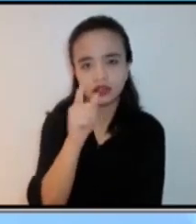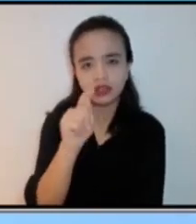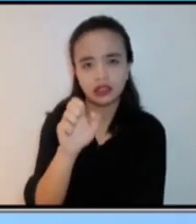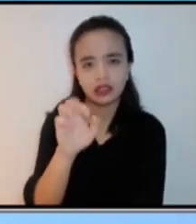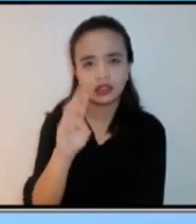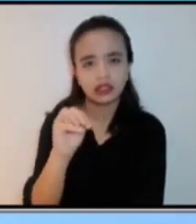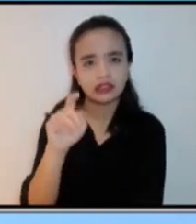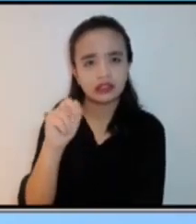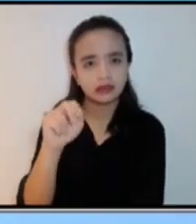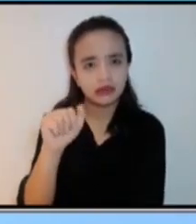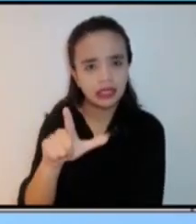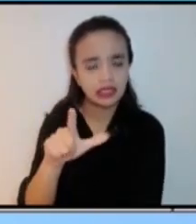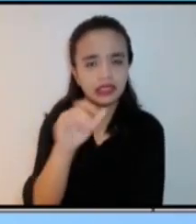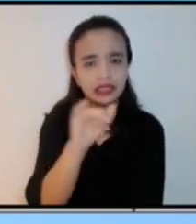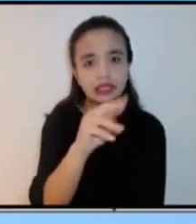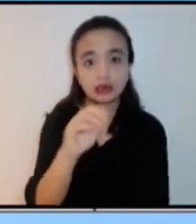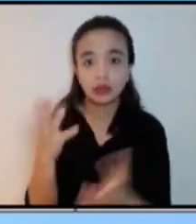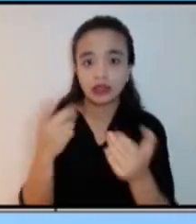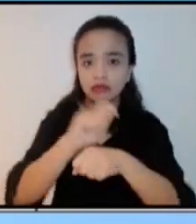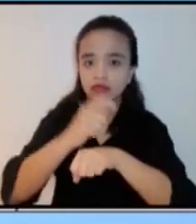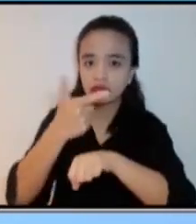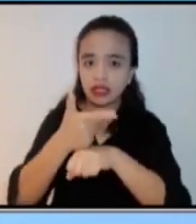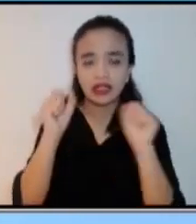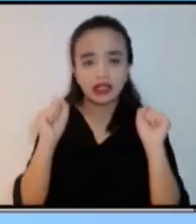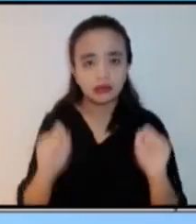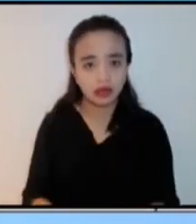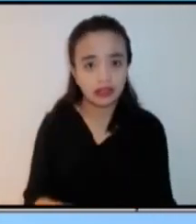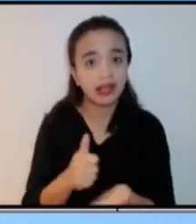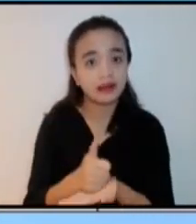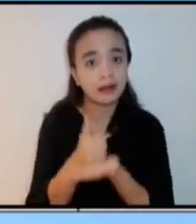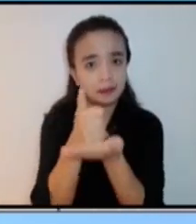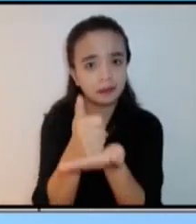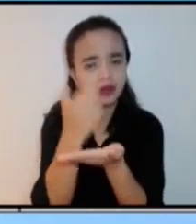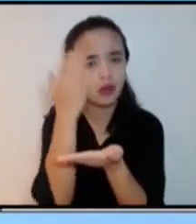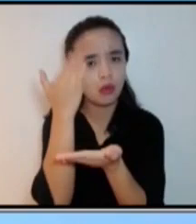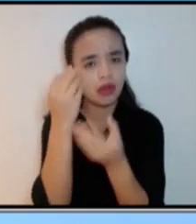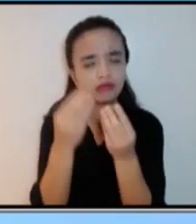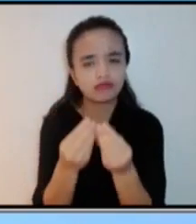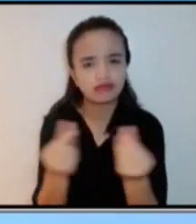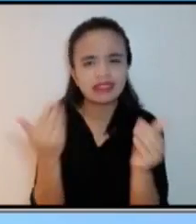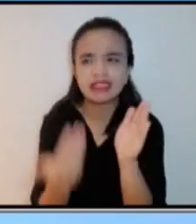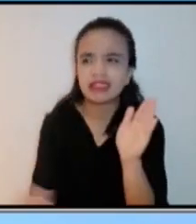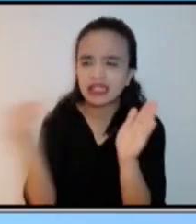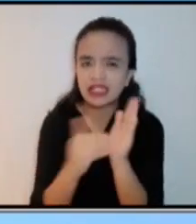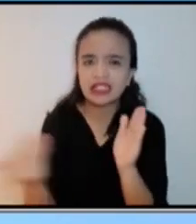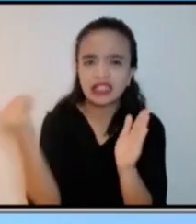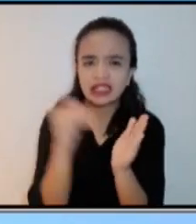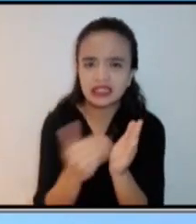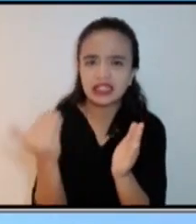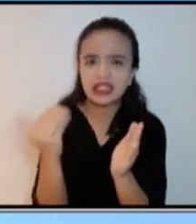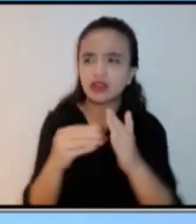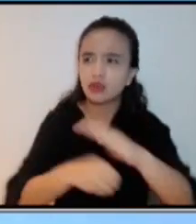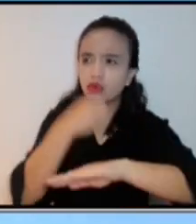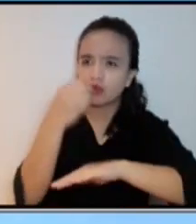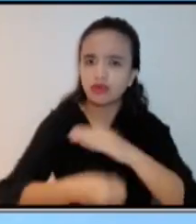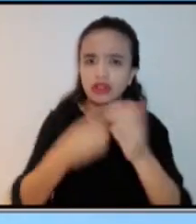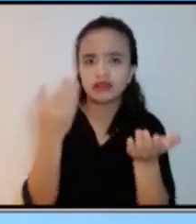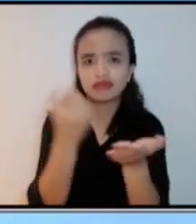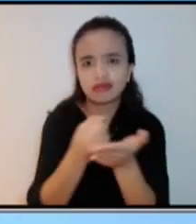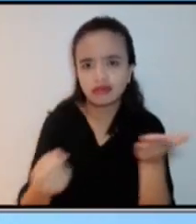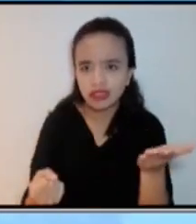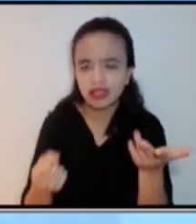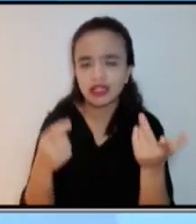sa Taguig City na makatutulong para matugunan ang paulit-ulit na oversupply at pagkasira ng gulay sa ilang bahagi ng Luzon.